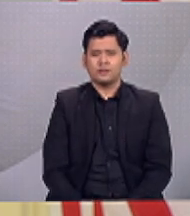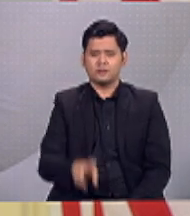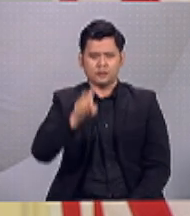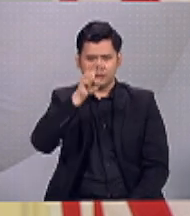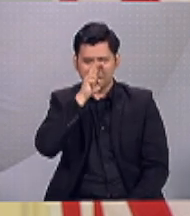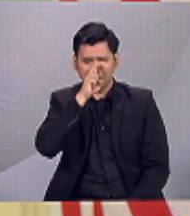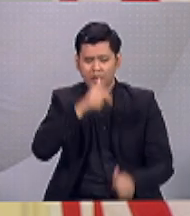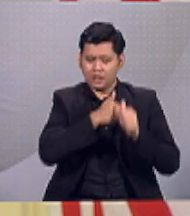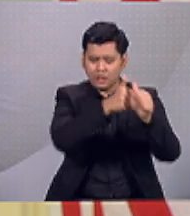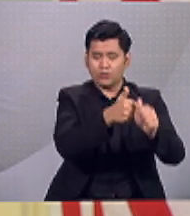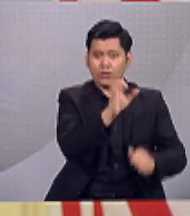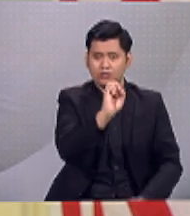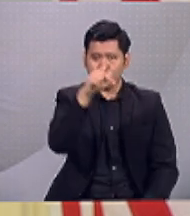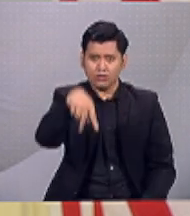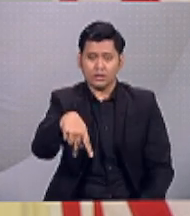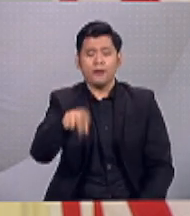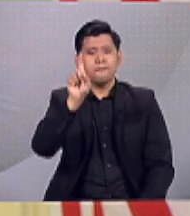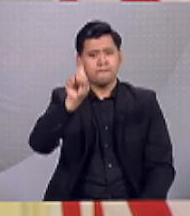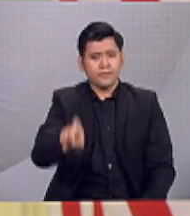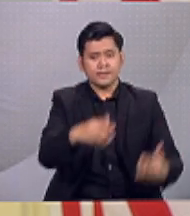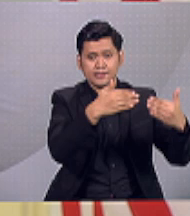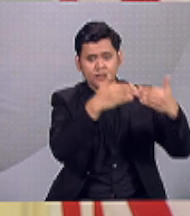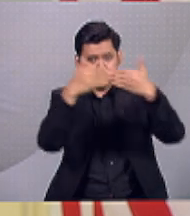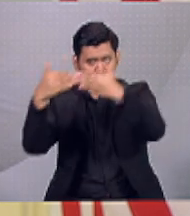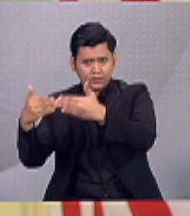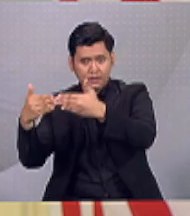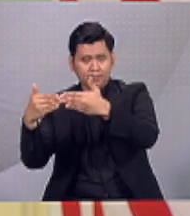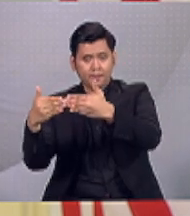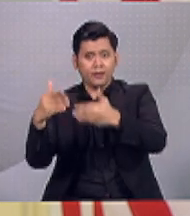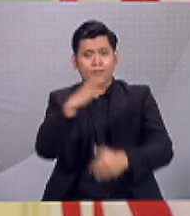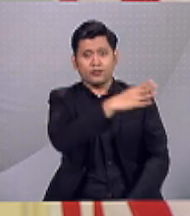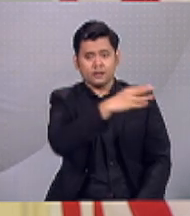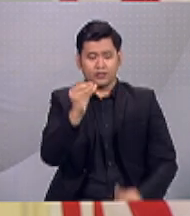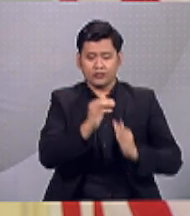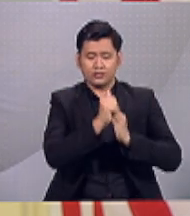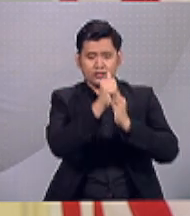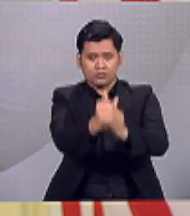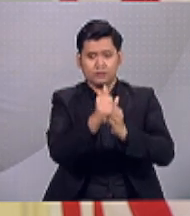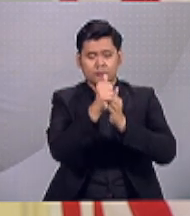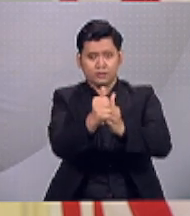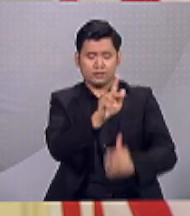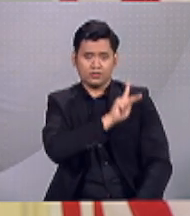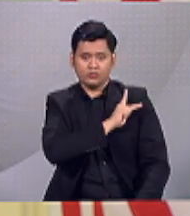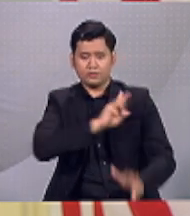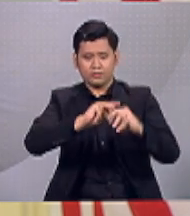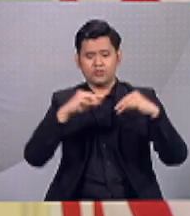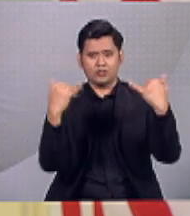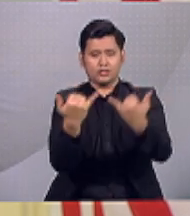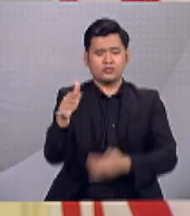tentang pematuhan SOP ini perlu diteruskan dan pemimpin-pemimpin masyarakat di seluruh